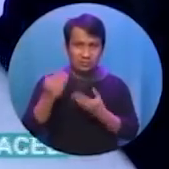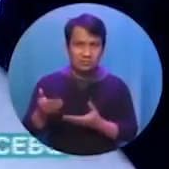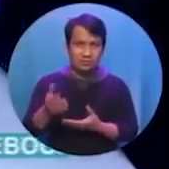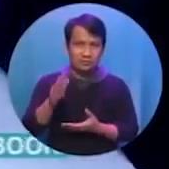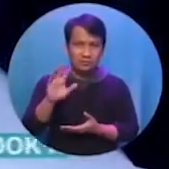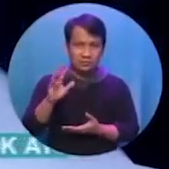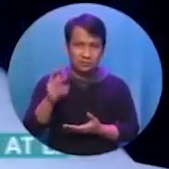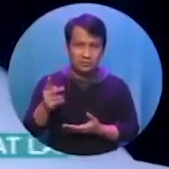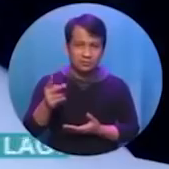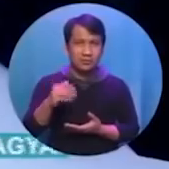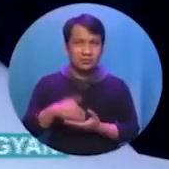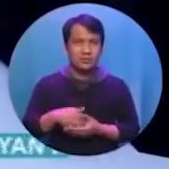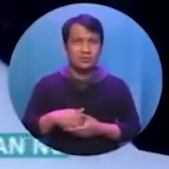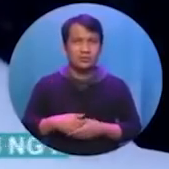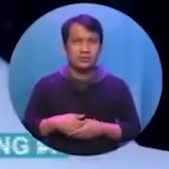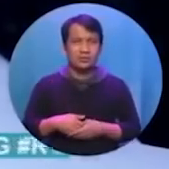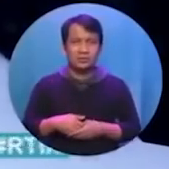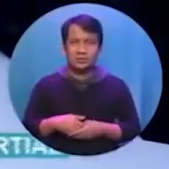ng 5,000 pesos.